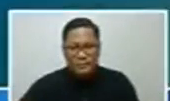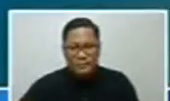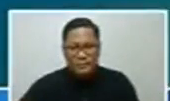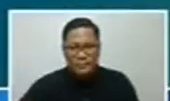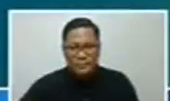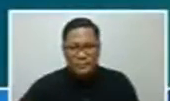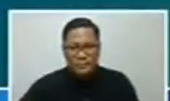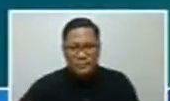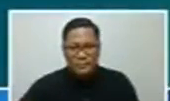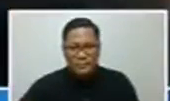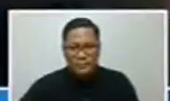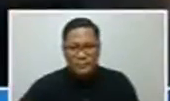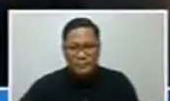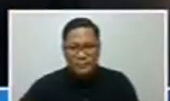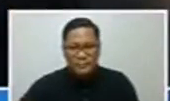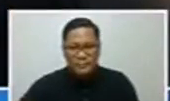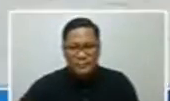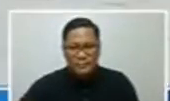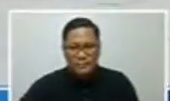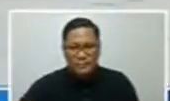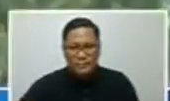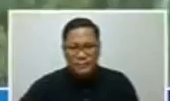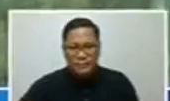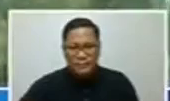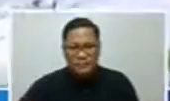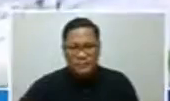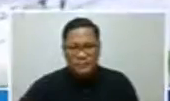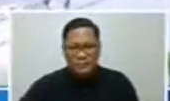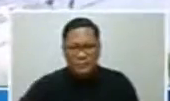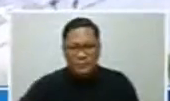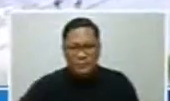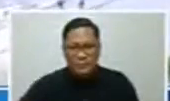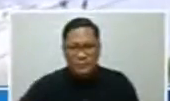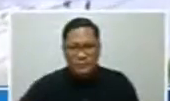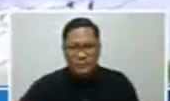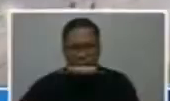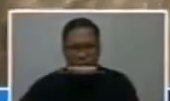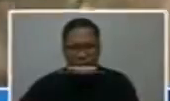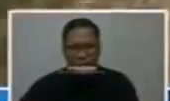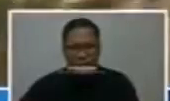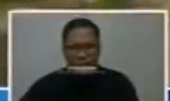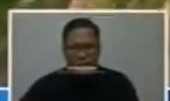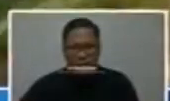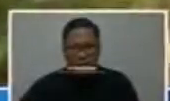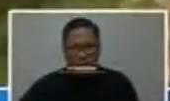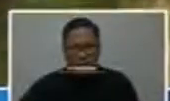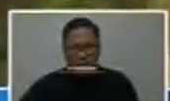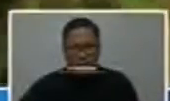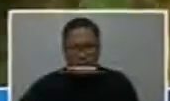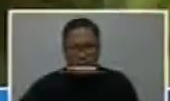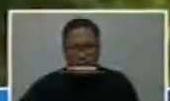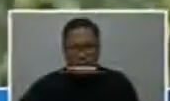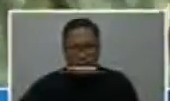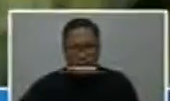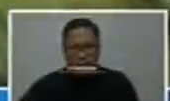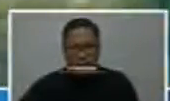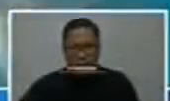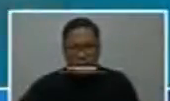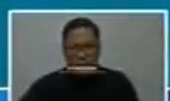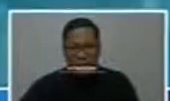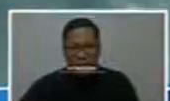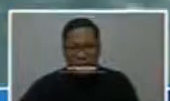international, yung airport ng San Vicente, El Nido at saka Coron, puro propeller aircrafts lang yon. Nakanda na rin yun